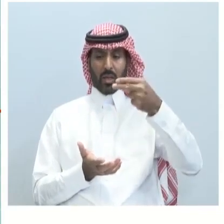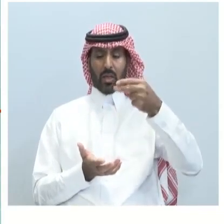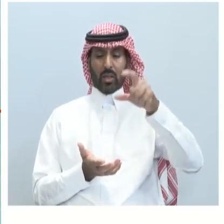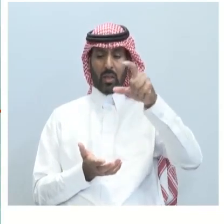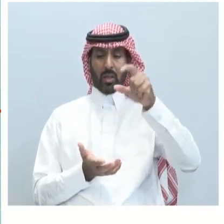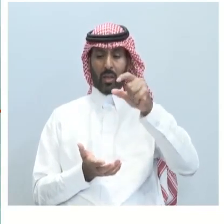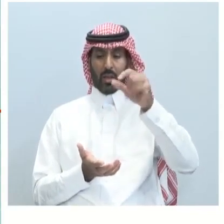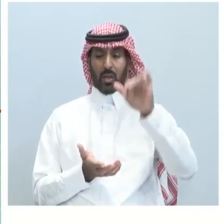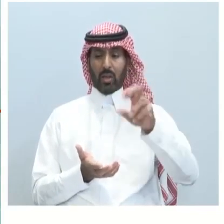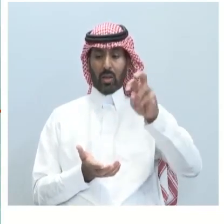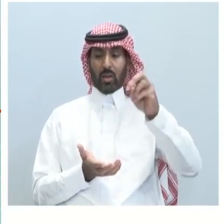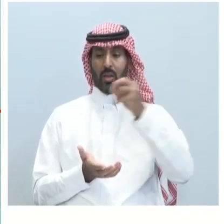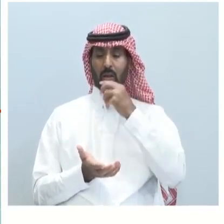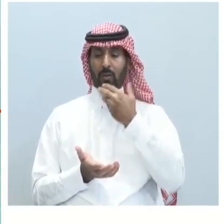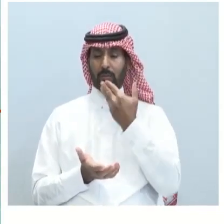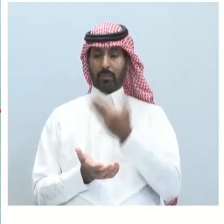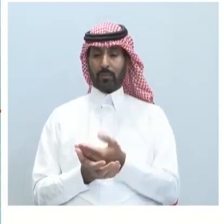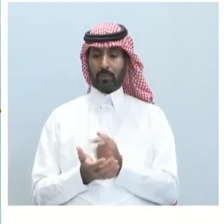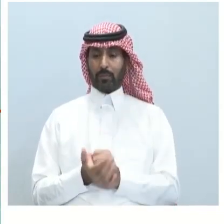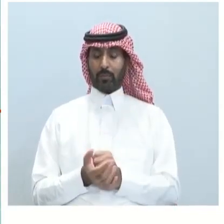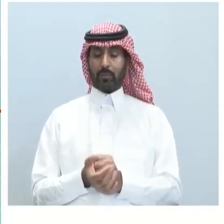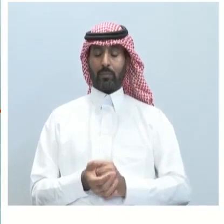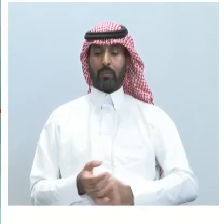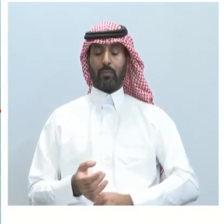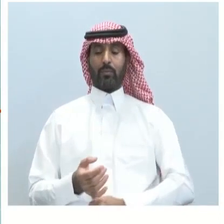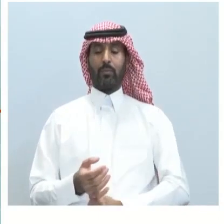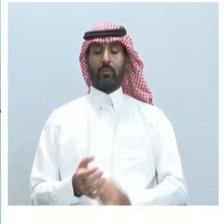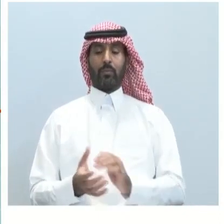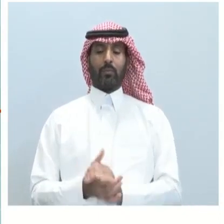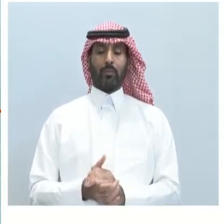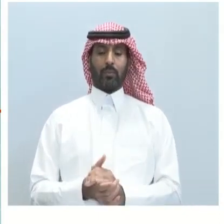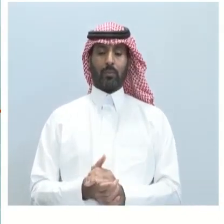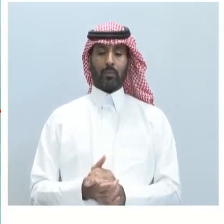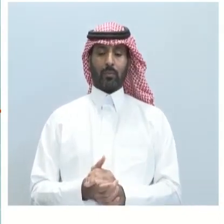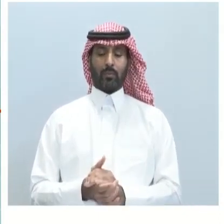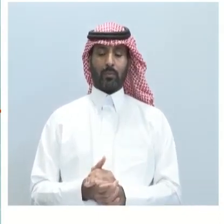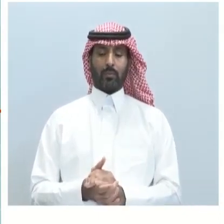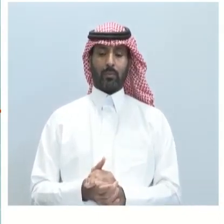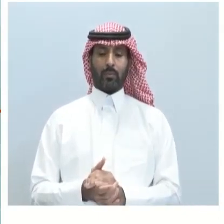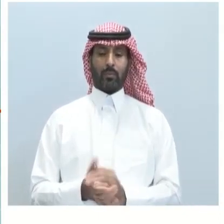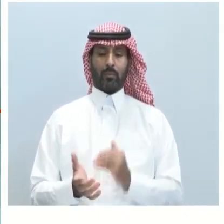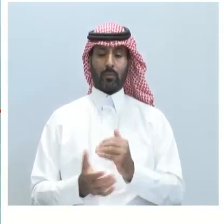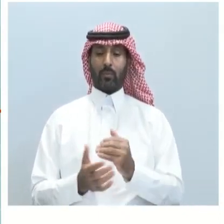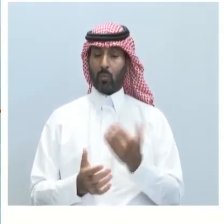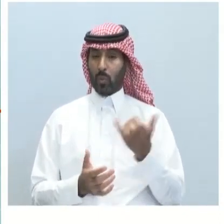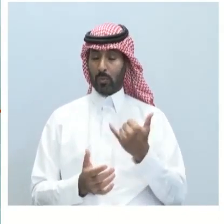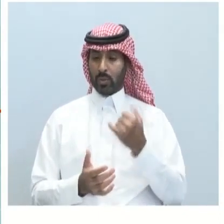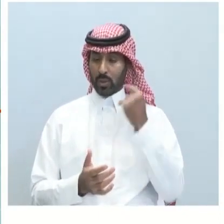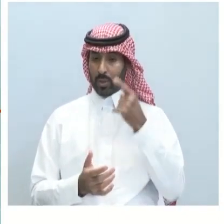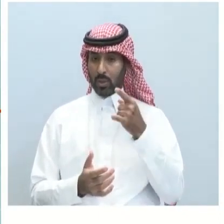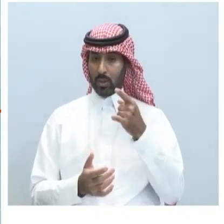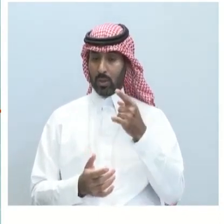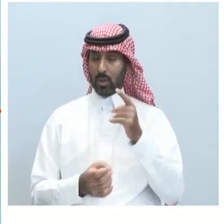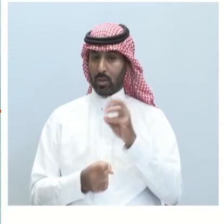قاعدين لان تركيزه الهيدروكسيد فيه اكبر من تركيز ايون الهيدروجين فمهم جدا انك تعرف